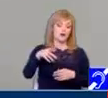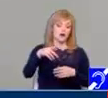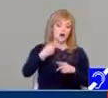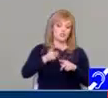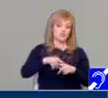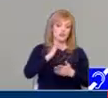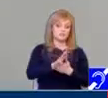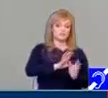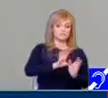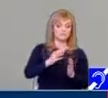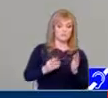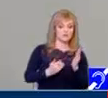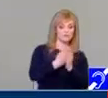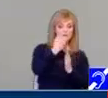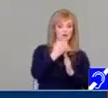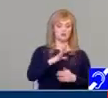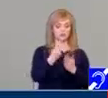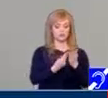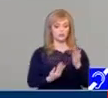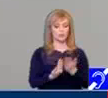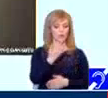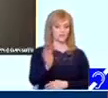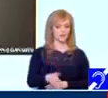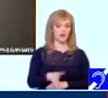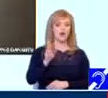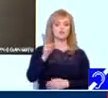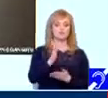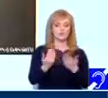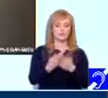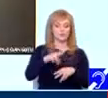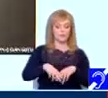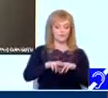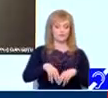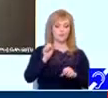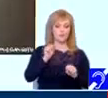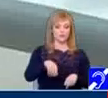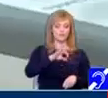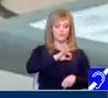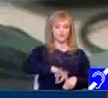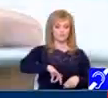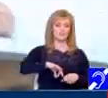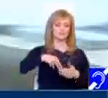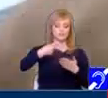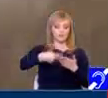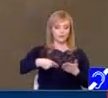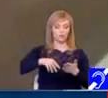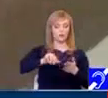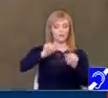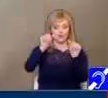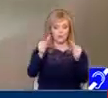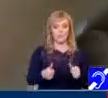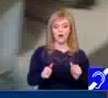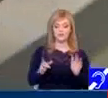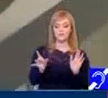acestea vor avea un grad sporit de protecție și un design nou. Deținătorii noilor pașapoarte biometrice vor putea folosi semnătura în format electronic cu